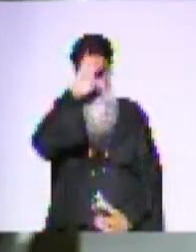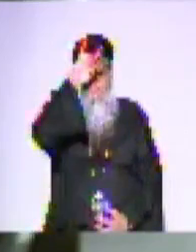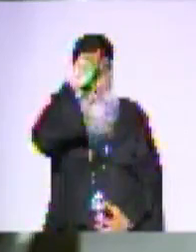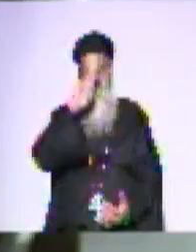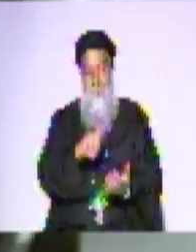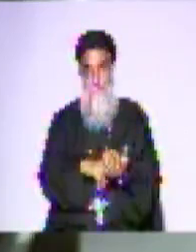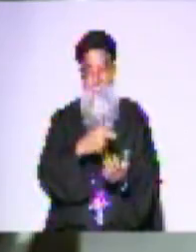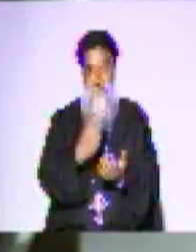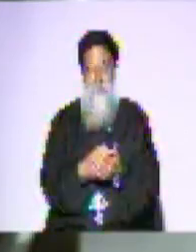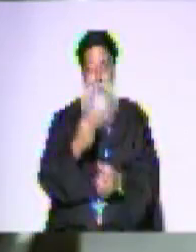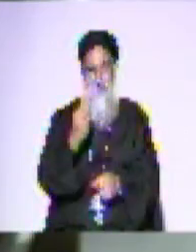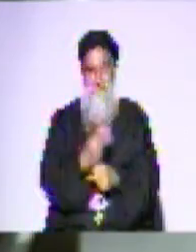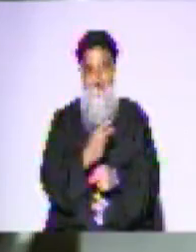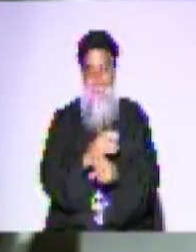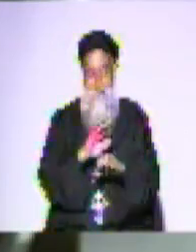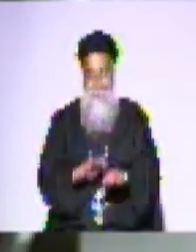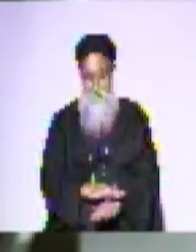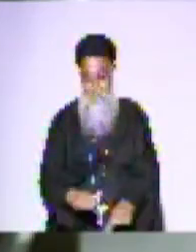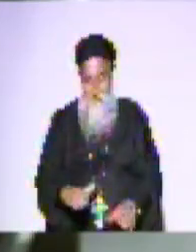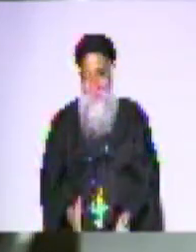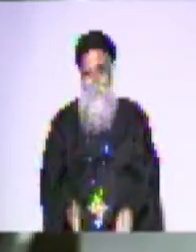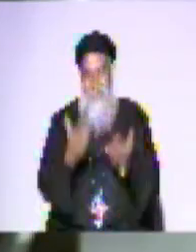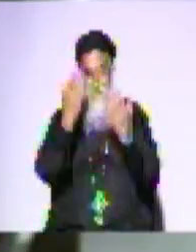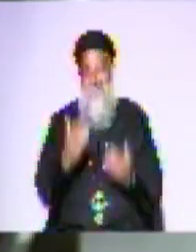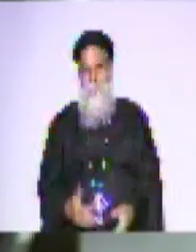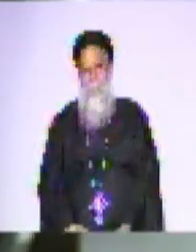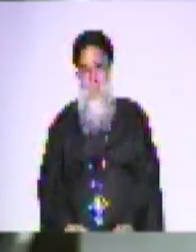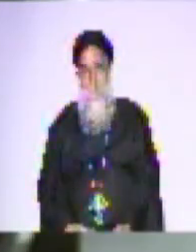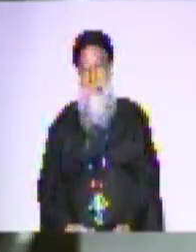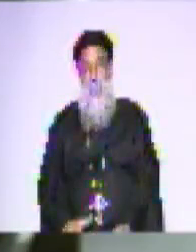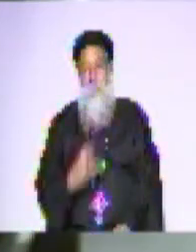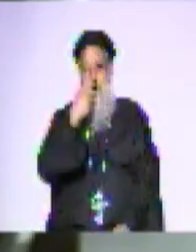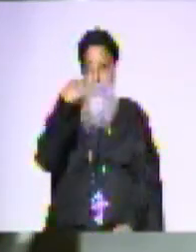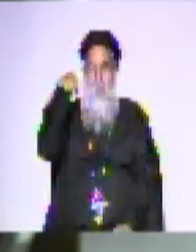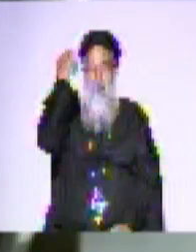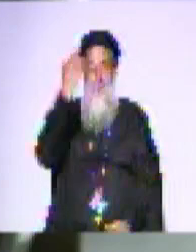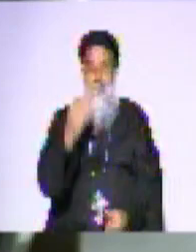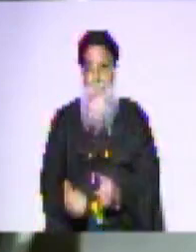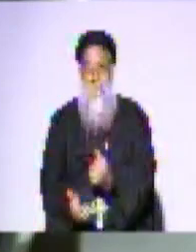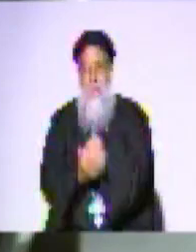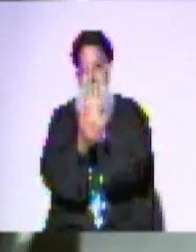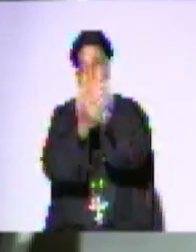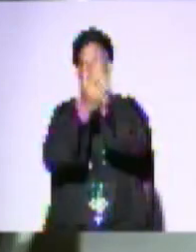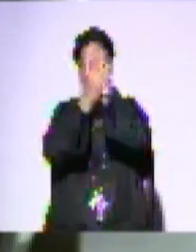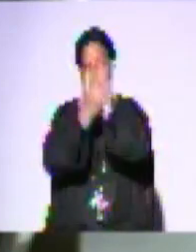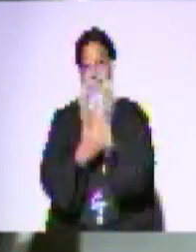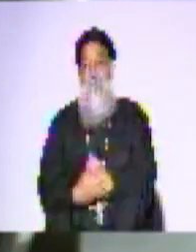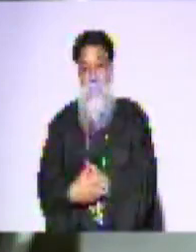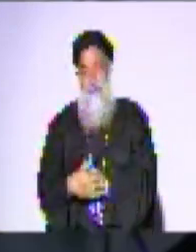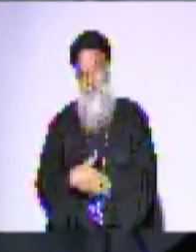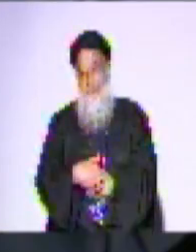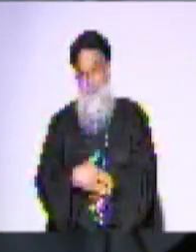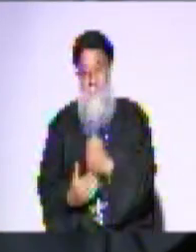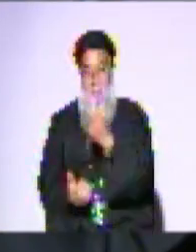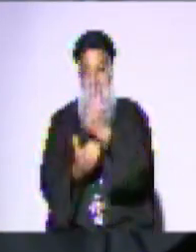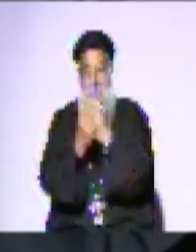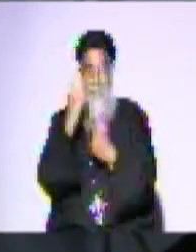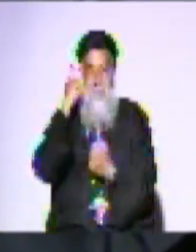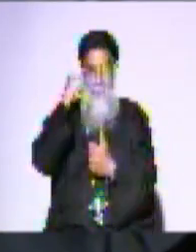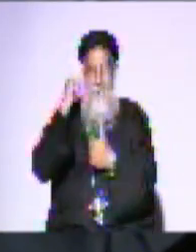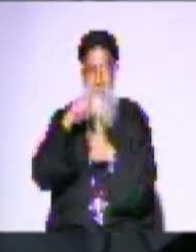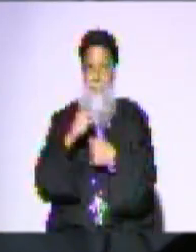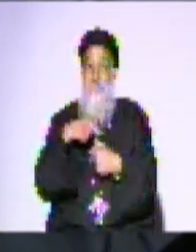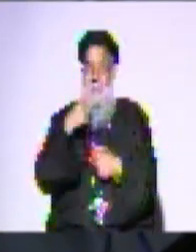الأرض تقوم. أيوة. عشان القيادة تبقى للروح القدس. بالظبط. قيادة الفكر للروح القدس.